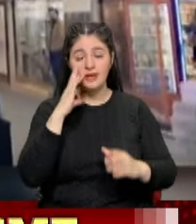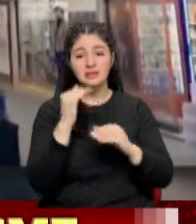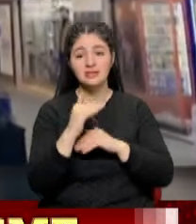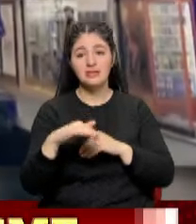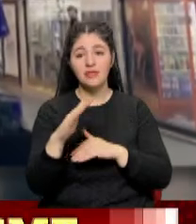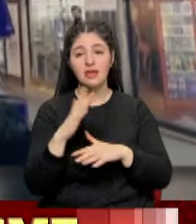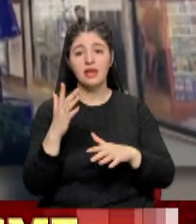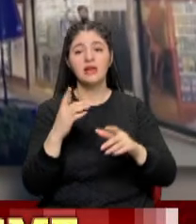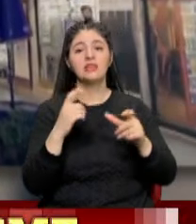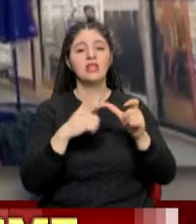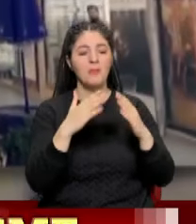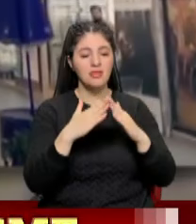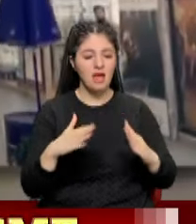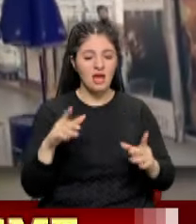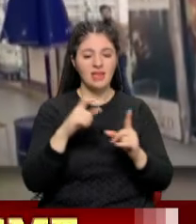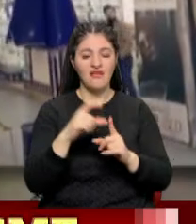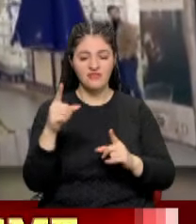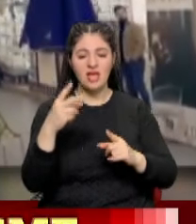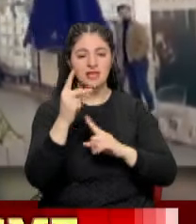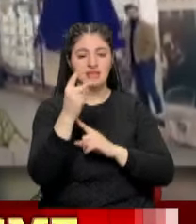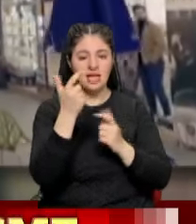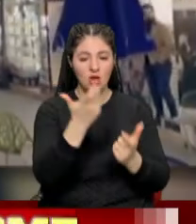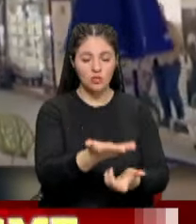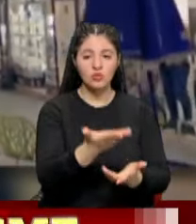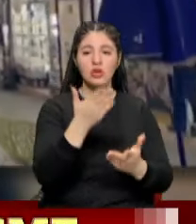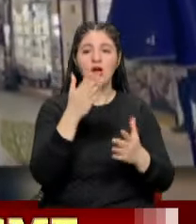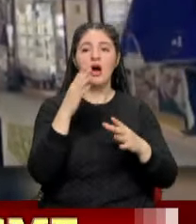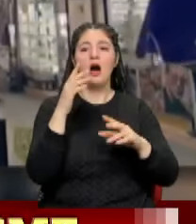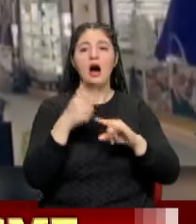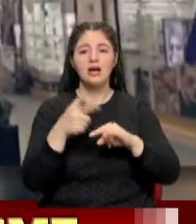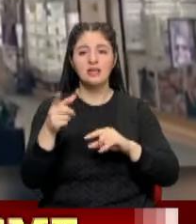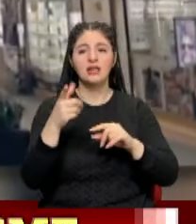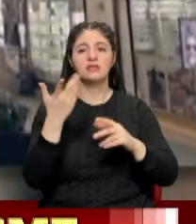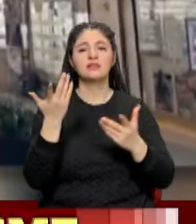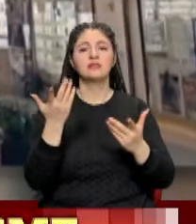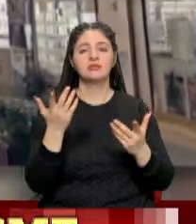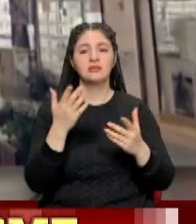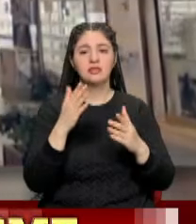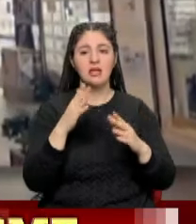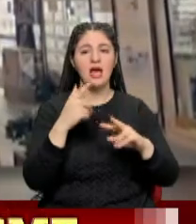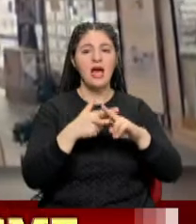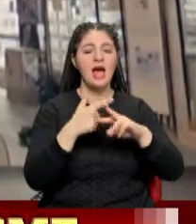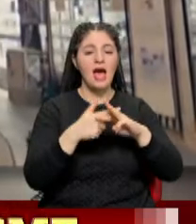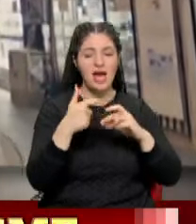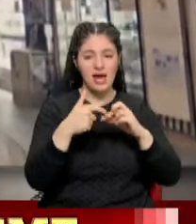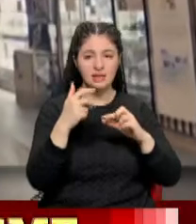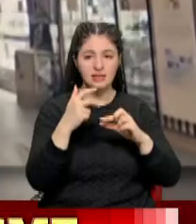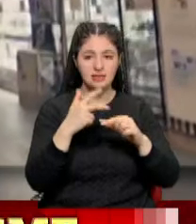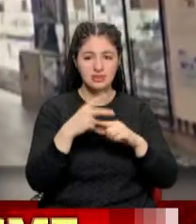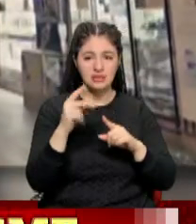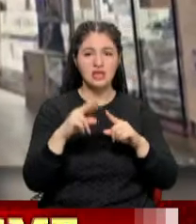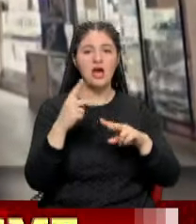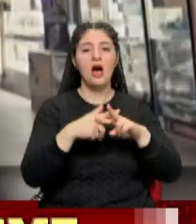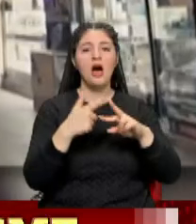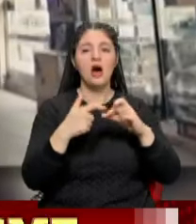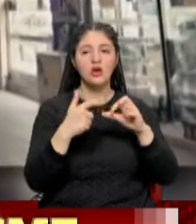insanları Samandağ, Defnesi, İskenderun'u, Yayladağ, Hassas'ı, Erzin'i,